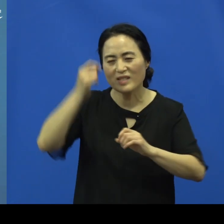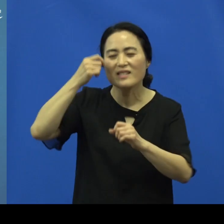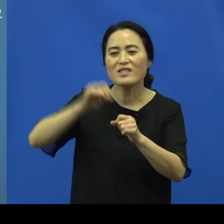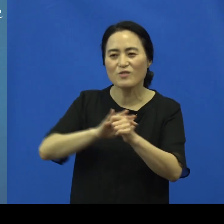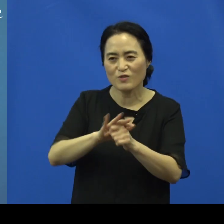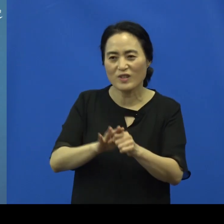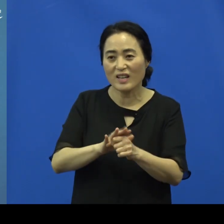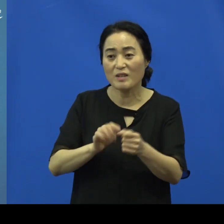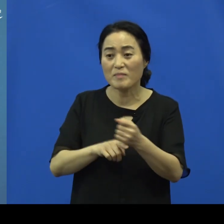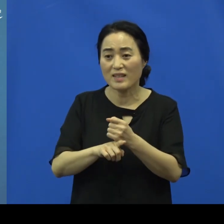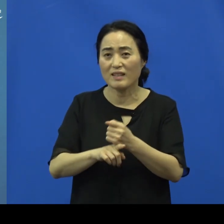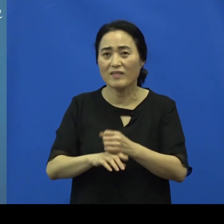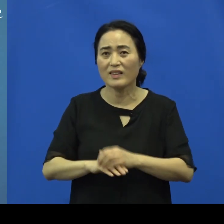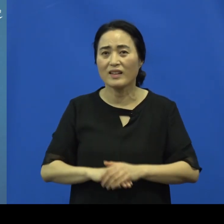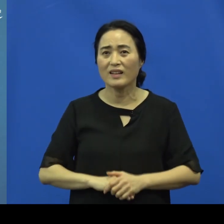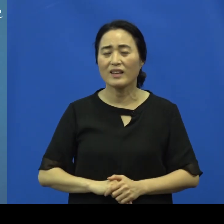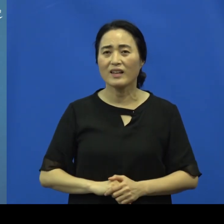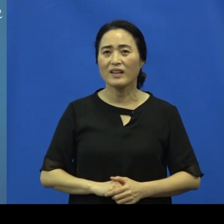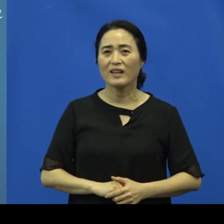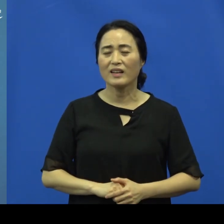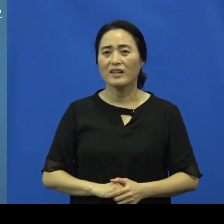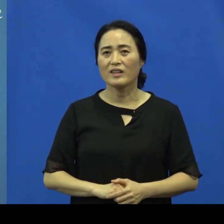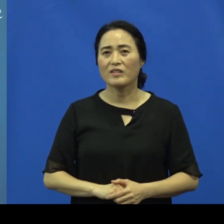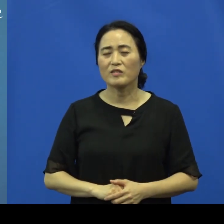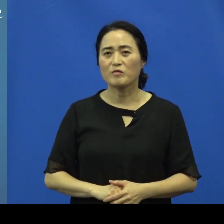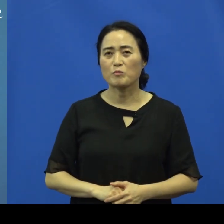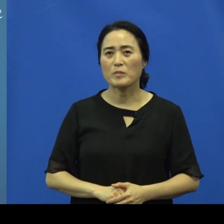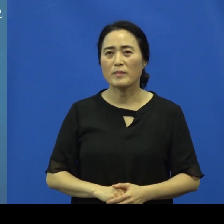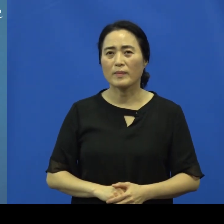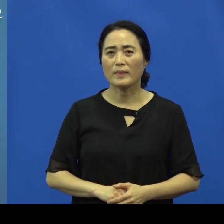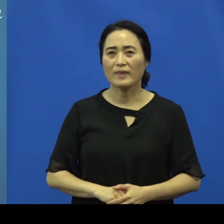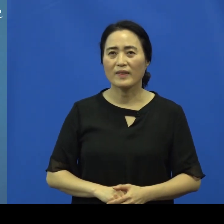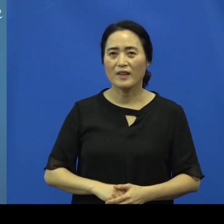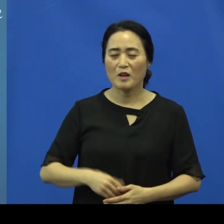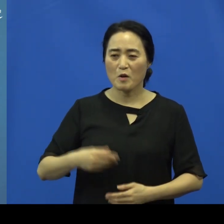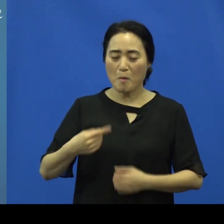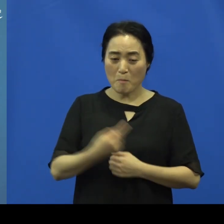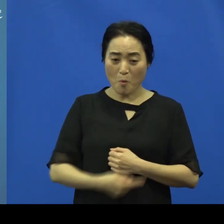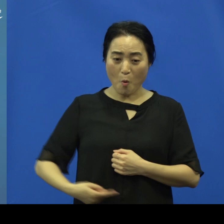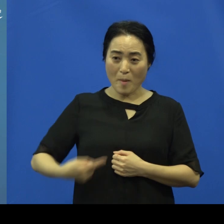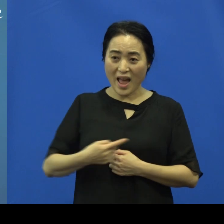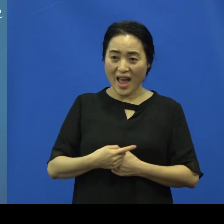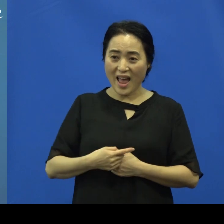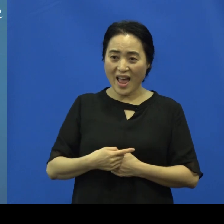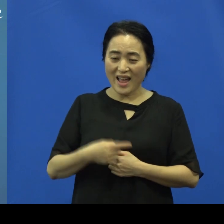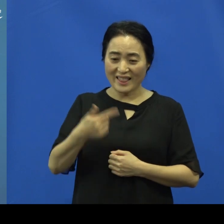단어인지 스프랑크나라는 단어가 있는데 그것이 바로 몸의 내장,